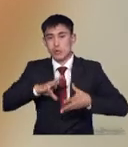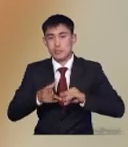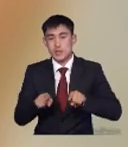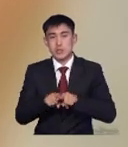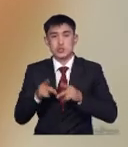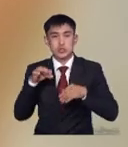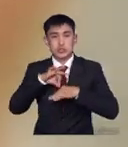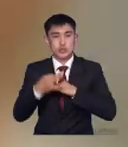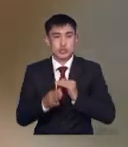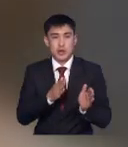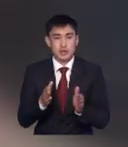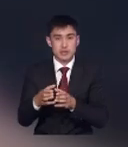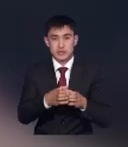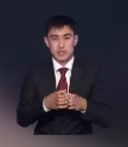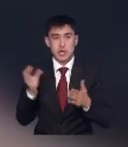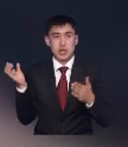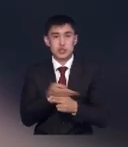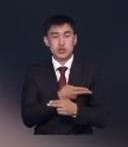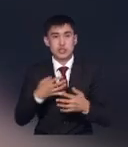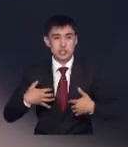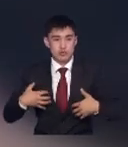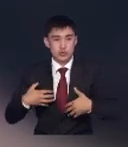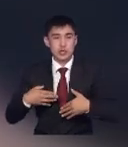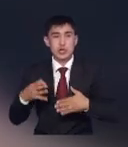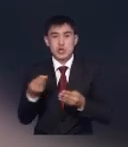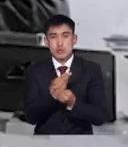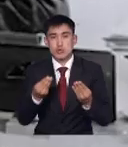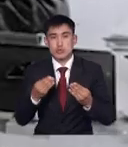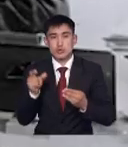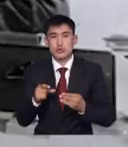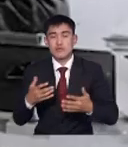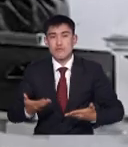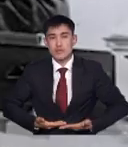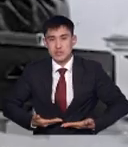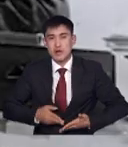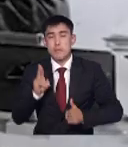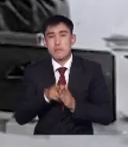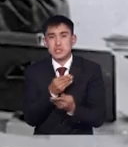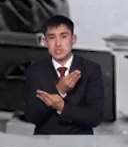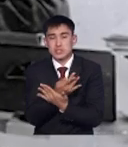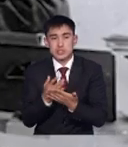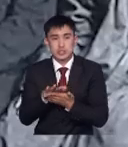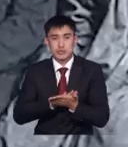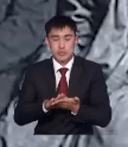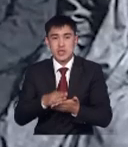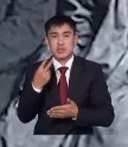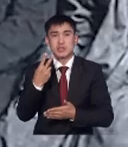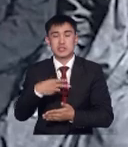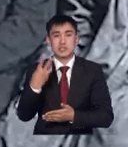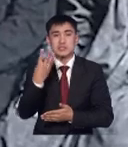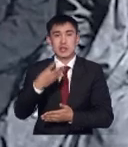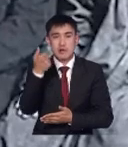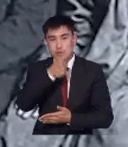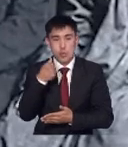обусловленным жесткой коллективизацией. Лишенные скота и имущества, люди пытались выживать без средств к существованию. На 1930-е и 40-е